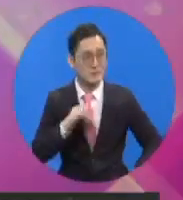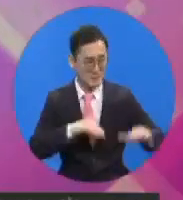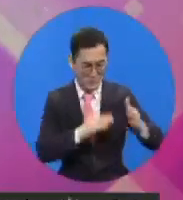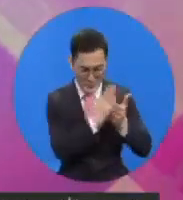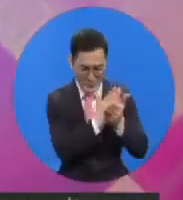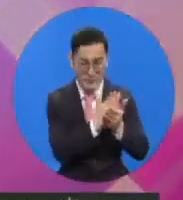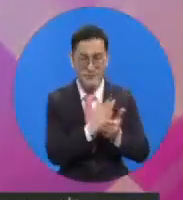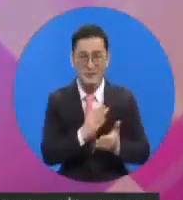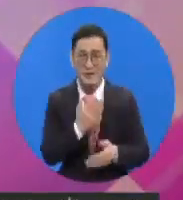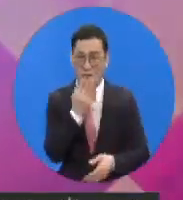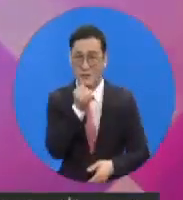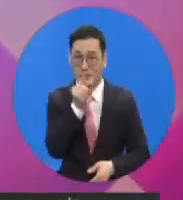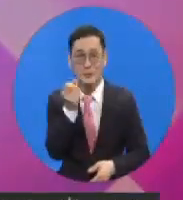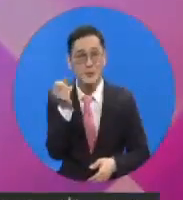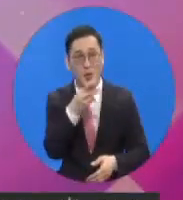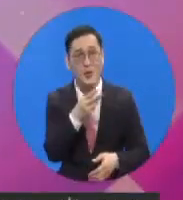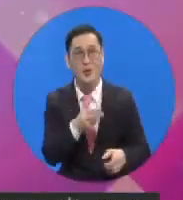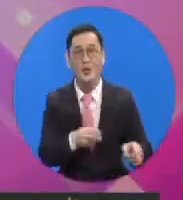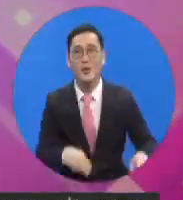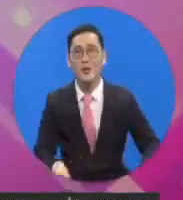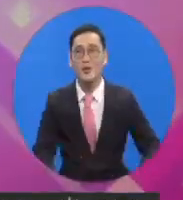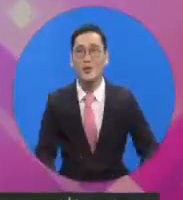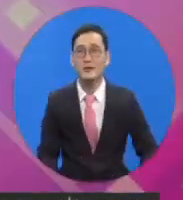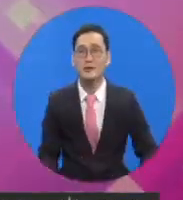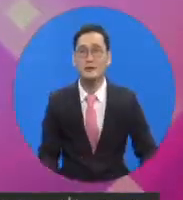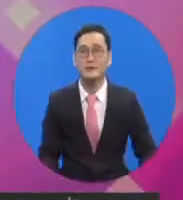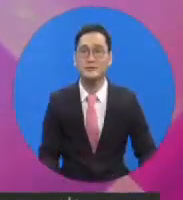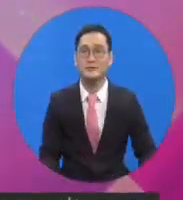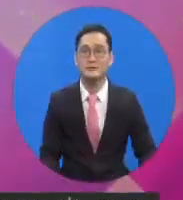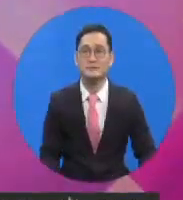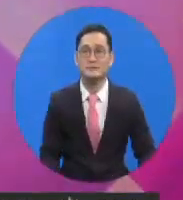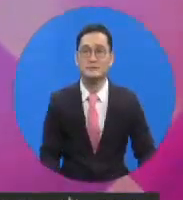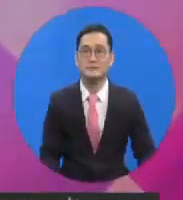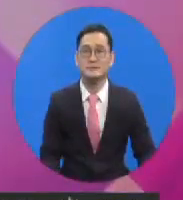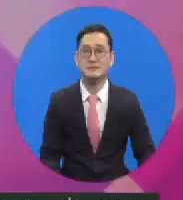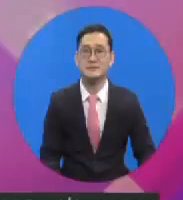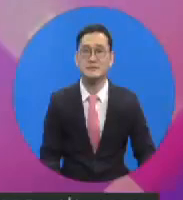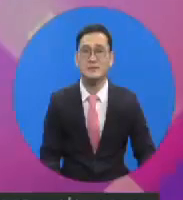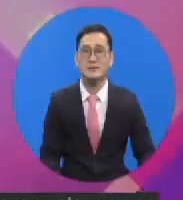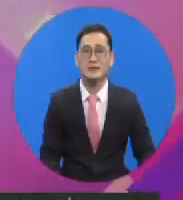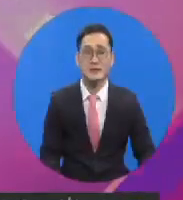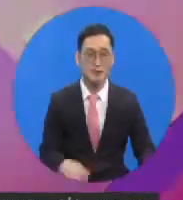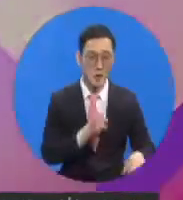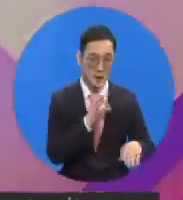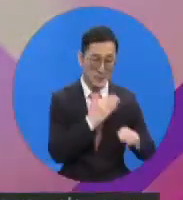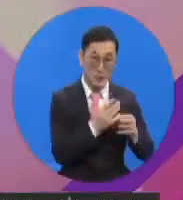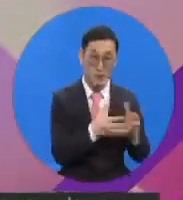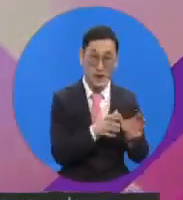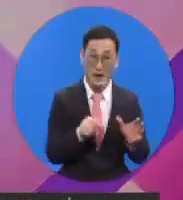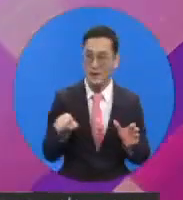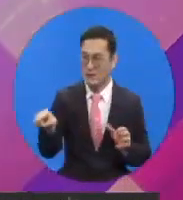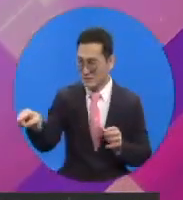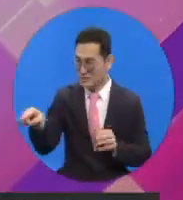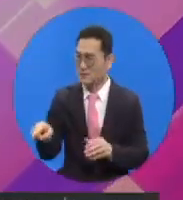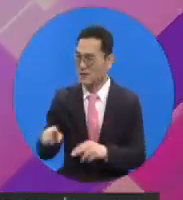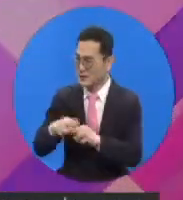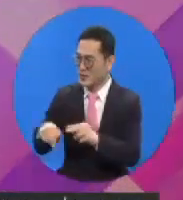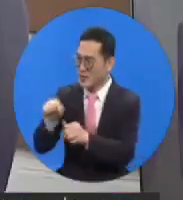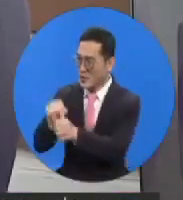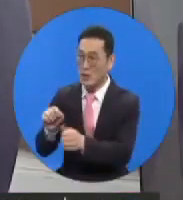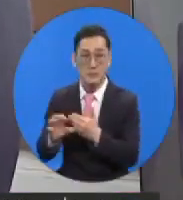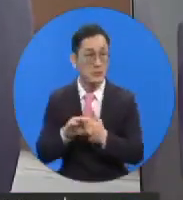했다. 여당 의원들이 당신 물러나세요 하면 대통령의 뜻을 거스르는 여당 의원들의 압박이 돼버리는 거잖아요.